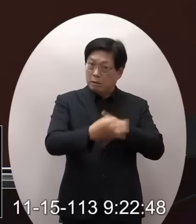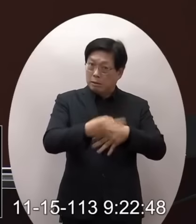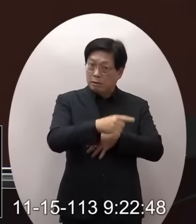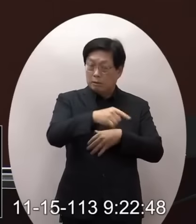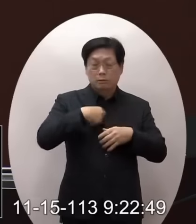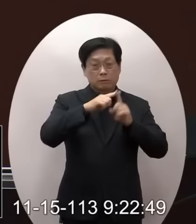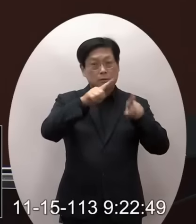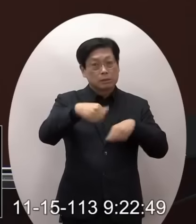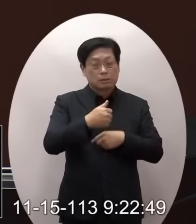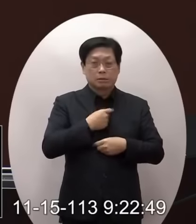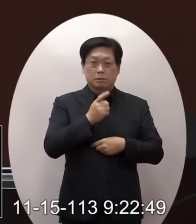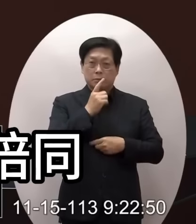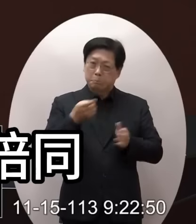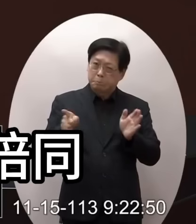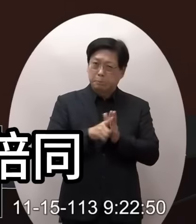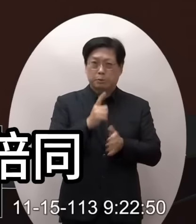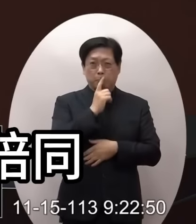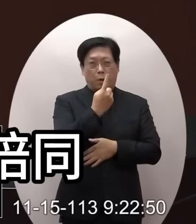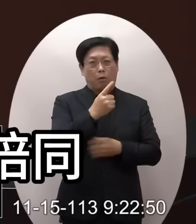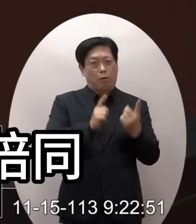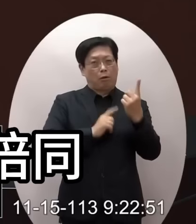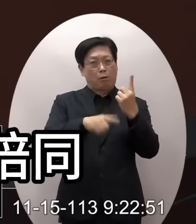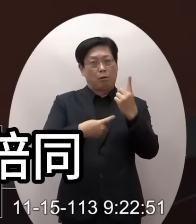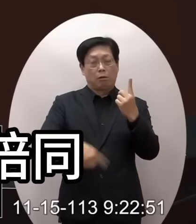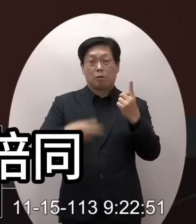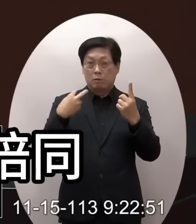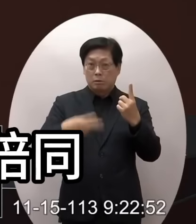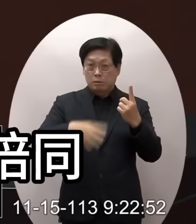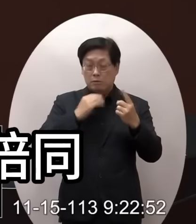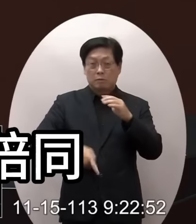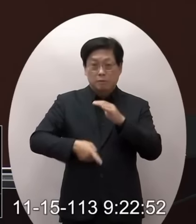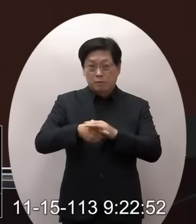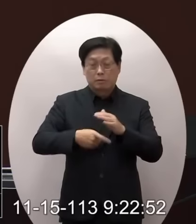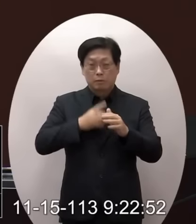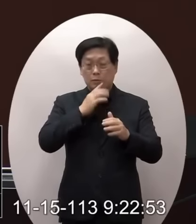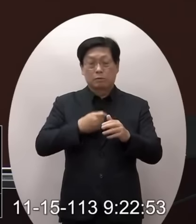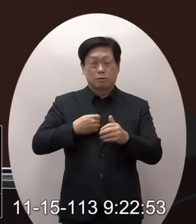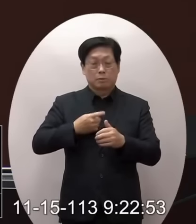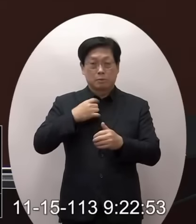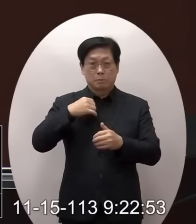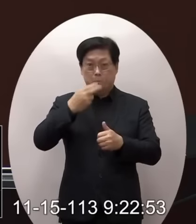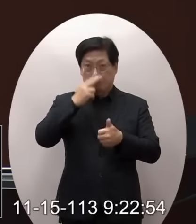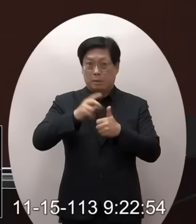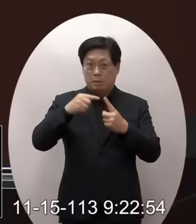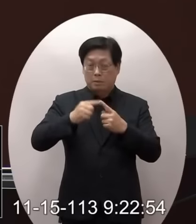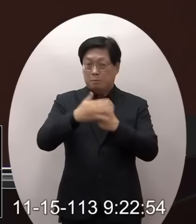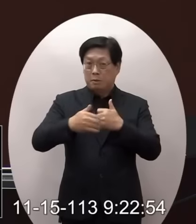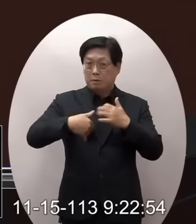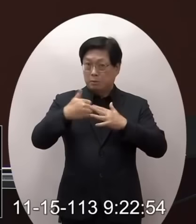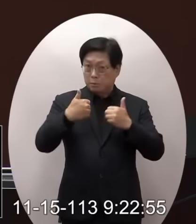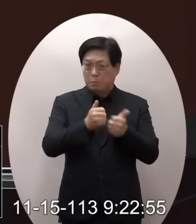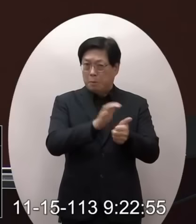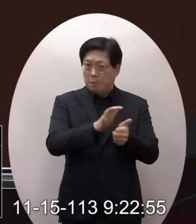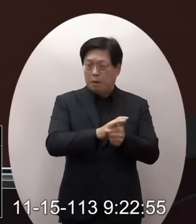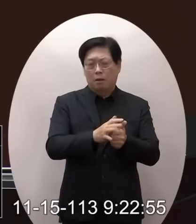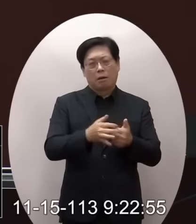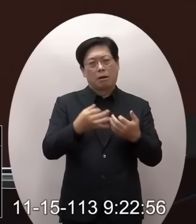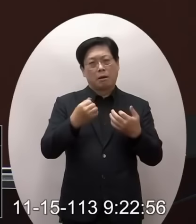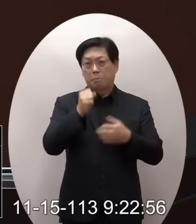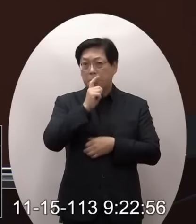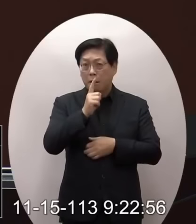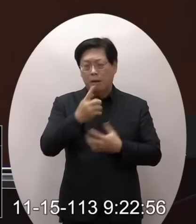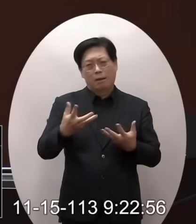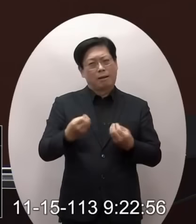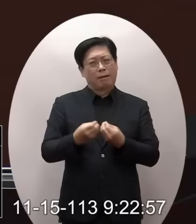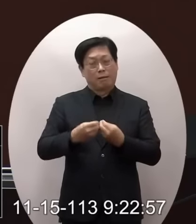先生永远只有一个人，甚至只有范保协会的律师陪同，而且还不一定能讲话。当所有的法官认